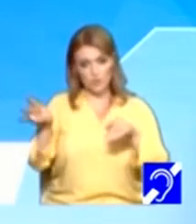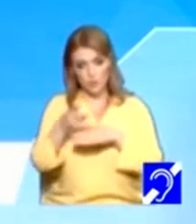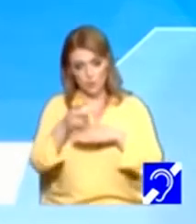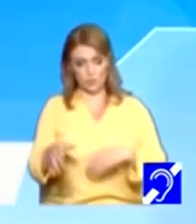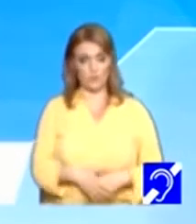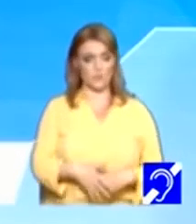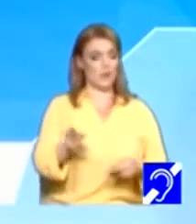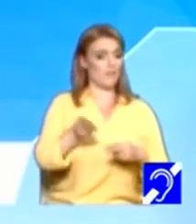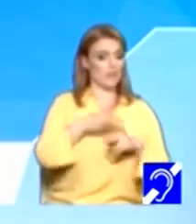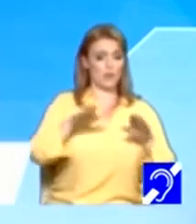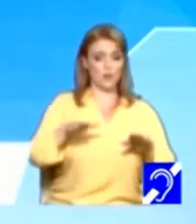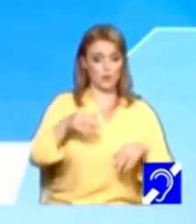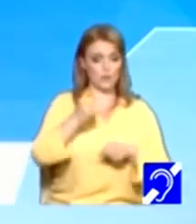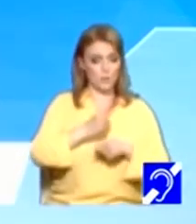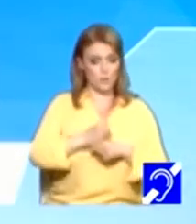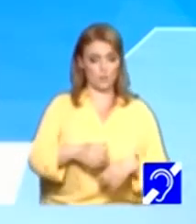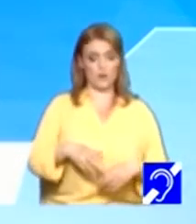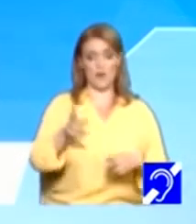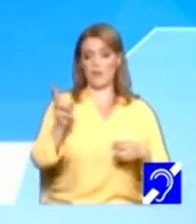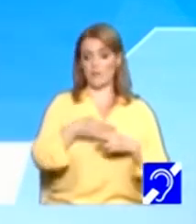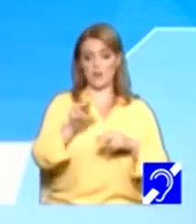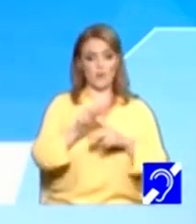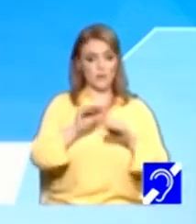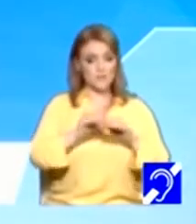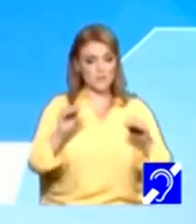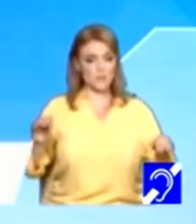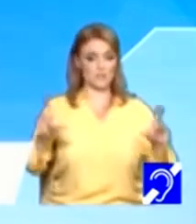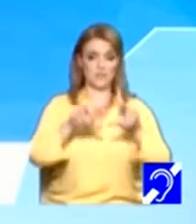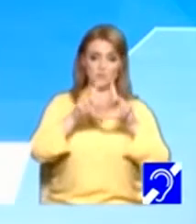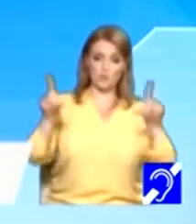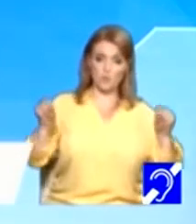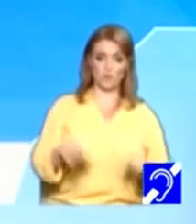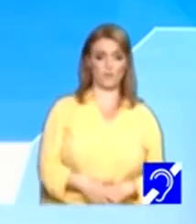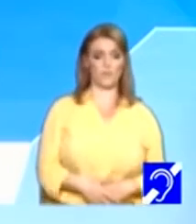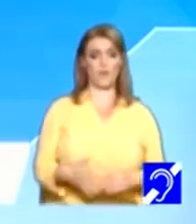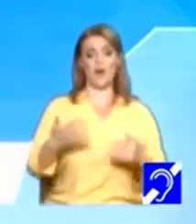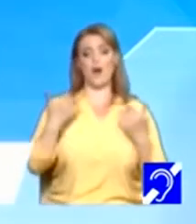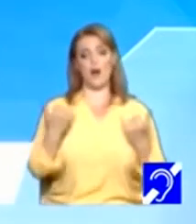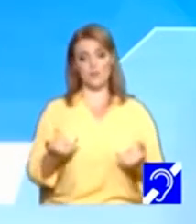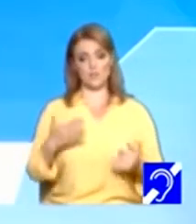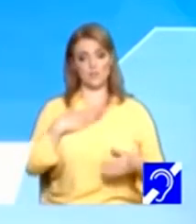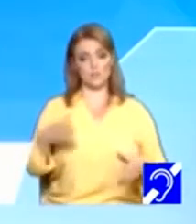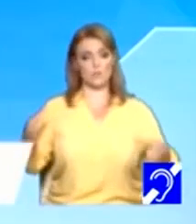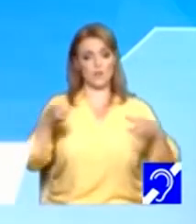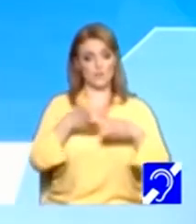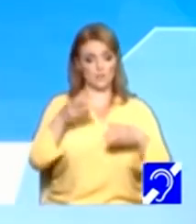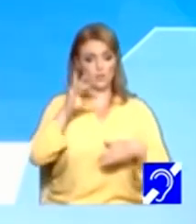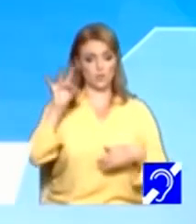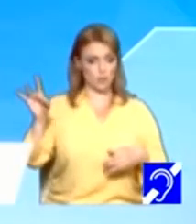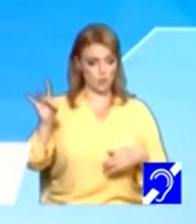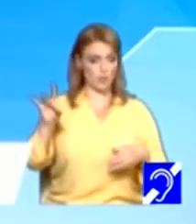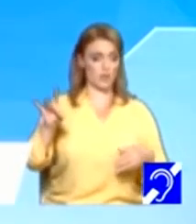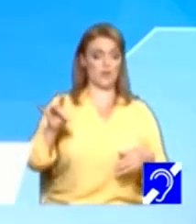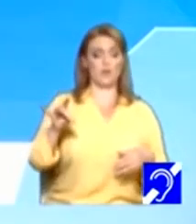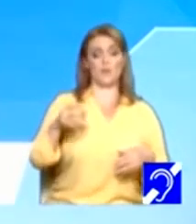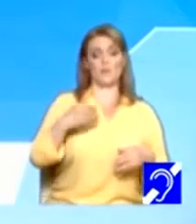fără locuri de muncă, fără perspectivă clară de dezvoltare. Și iată-ne, Partidul Politic Șor vine astăzi în fața tuturor locuitorilor din Republica Moldova